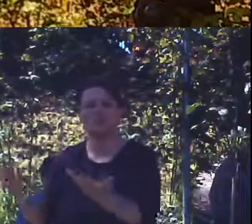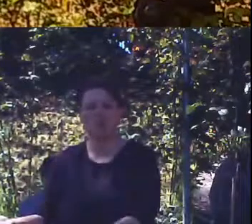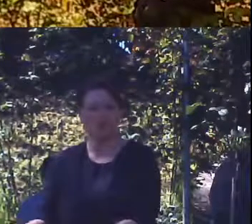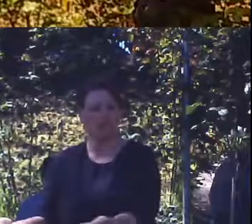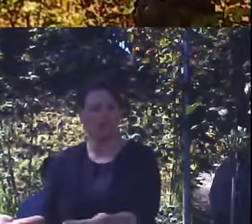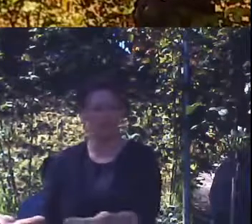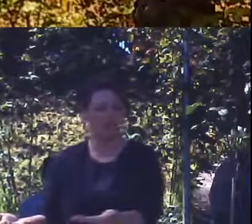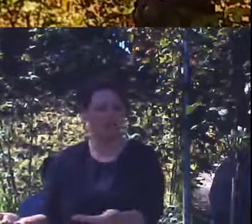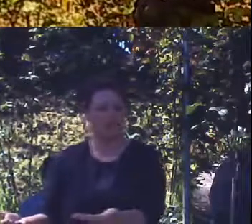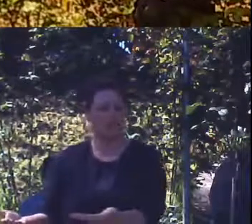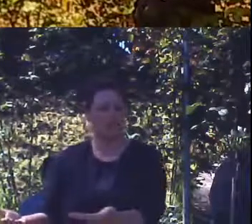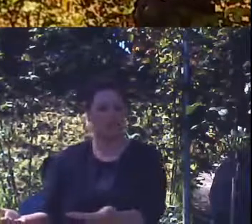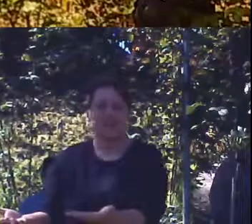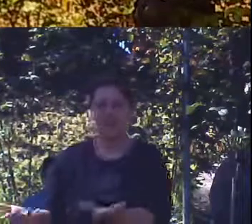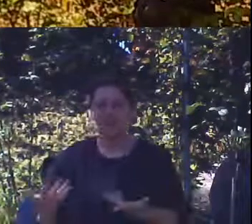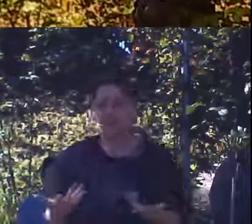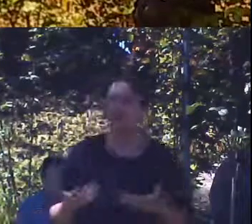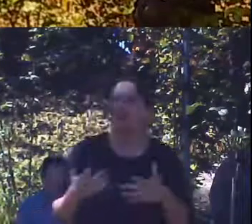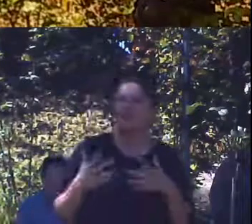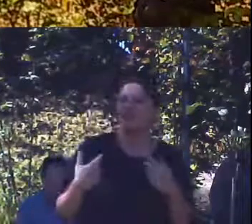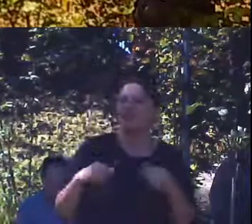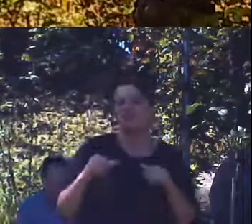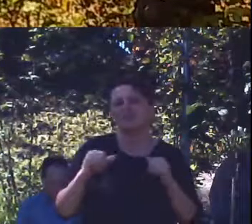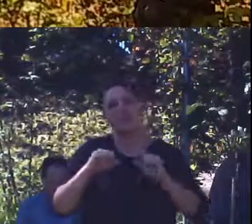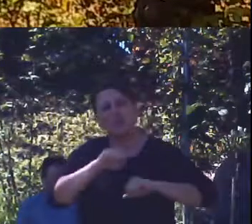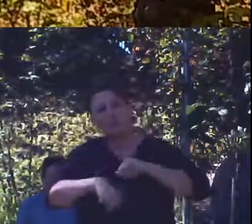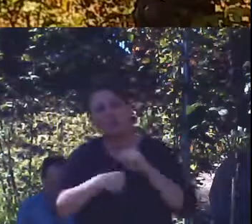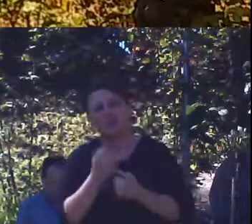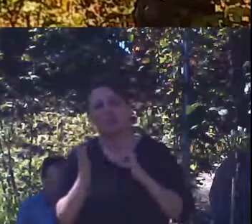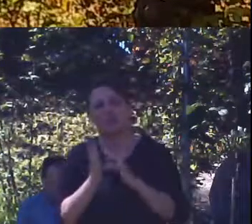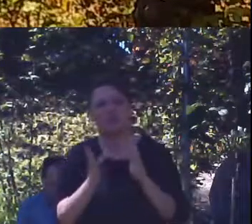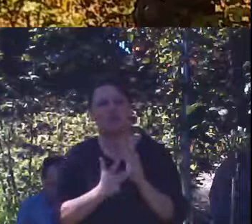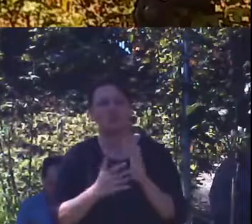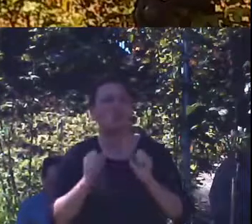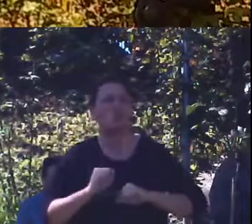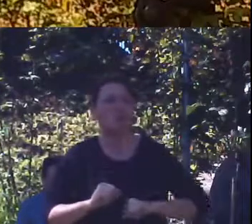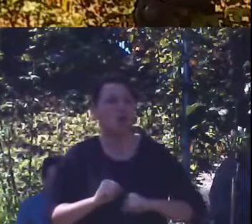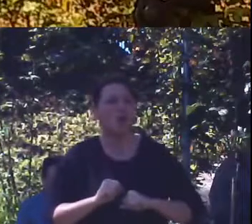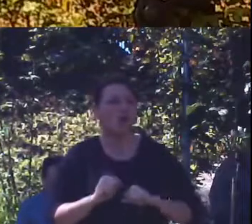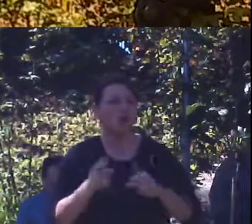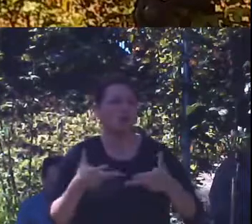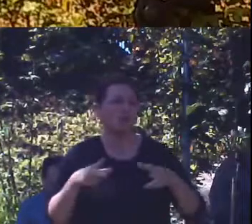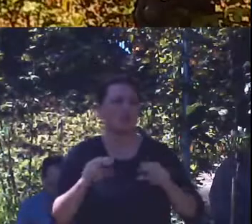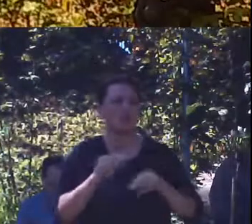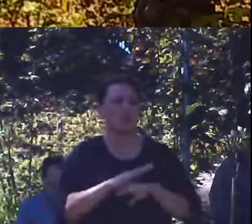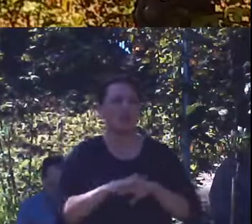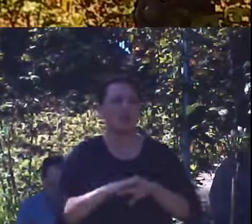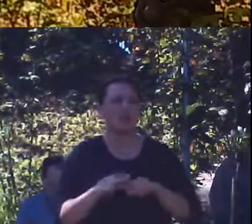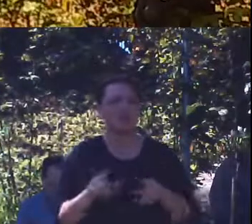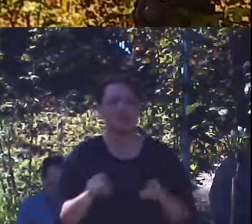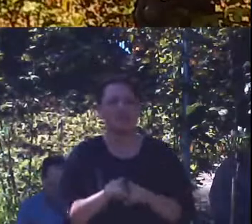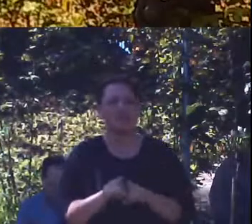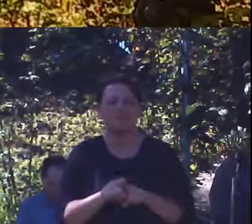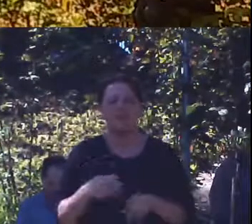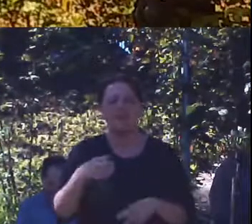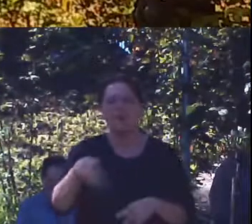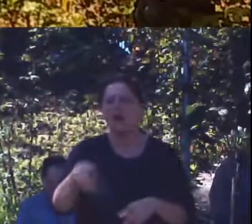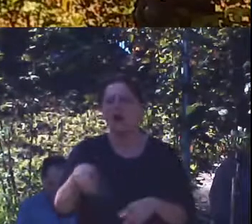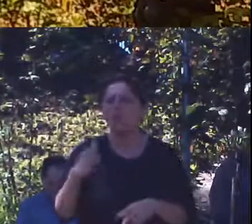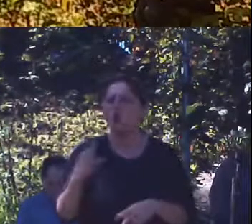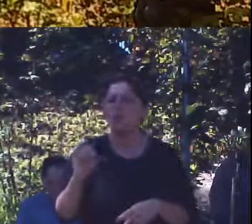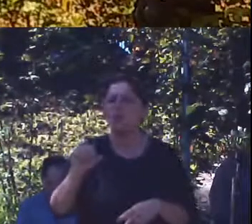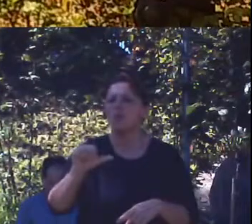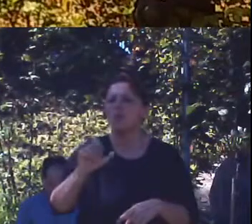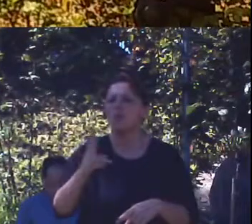potremmo tradurre questo stile che non condanna con le parole che aveva scritto paolo borsellino nel suo di